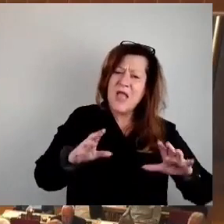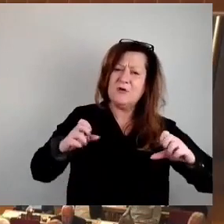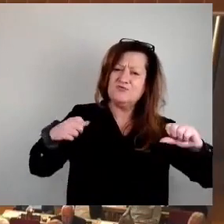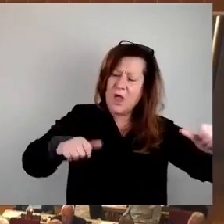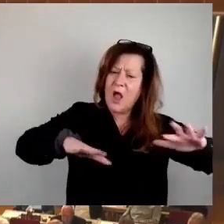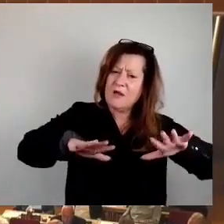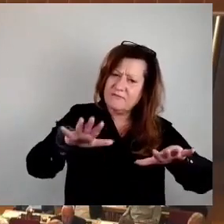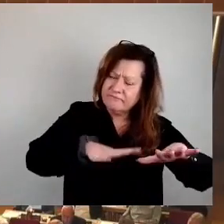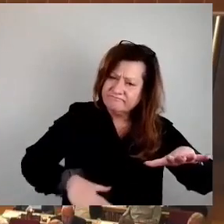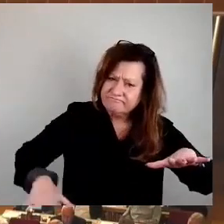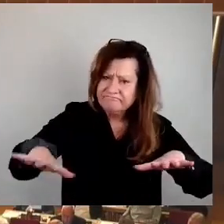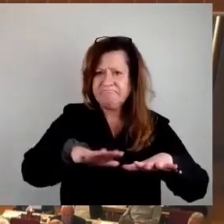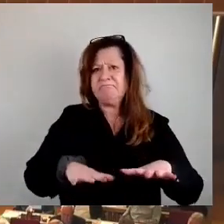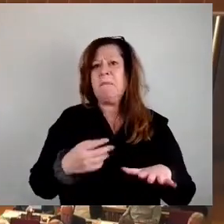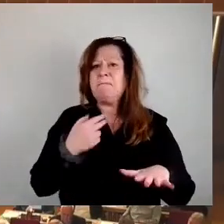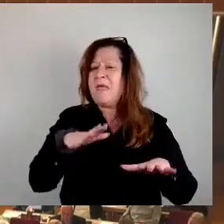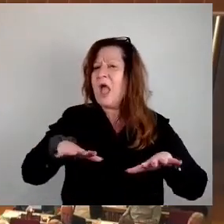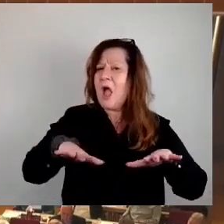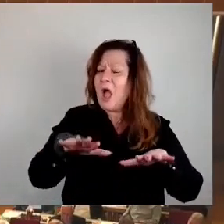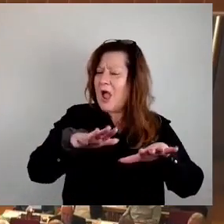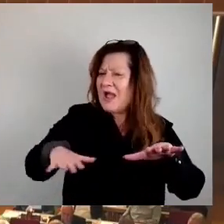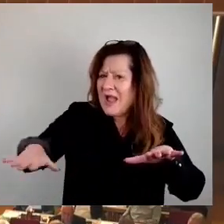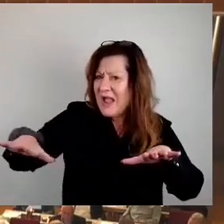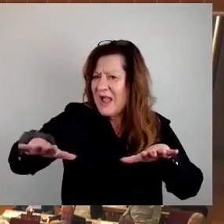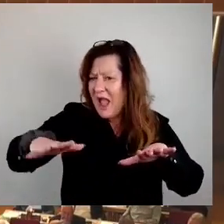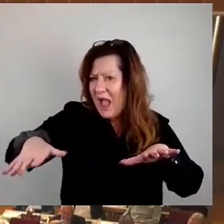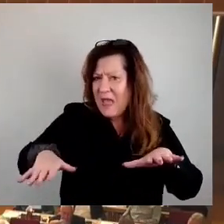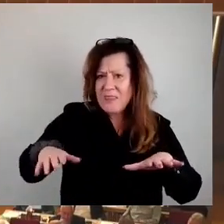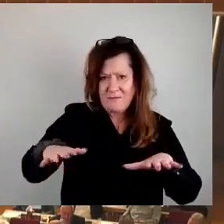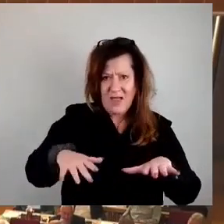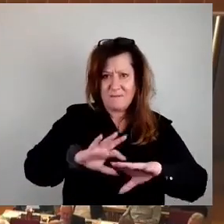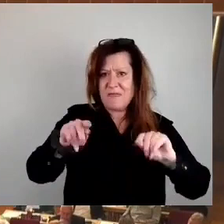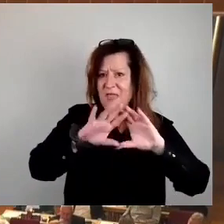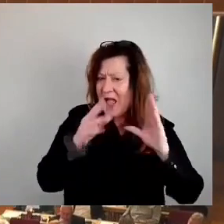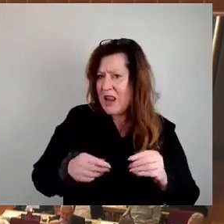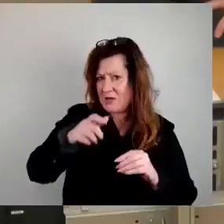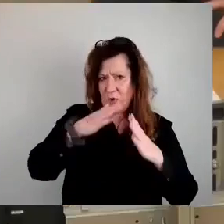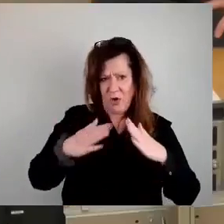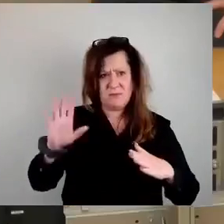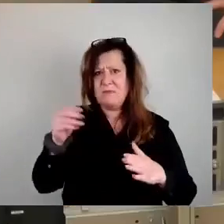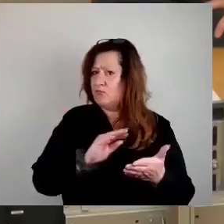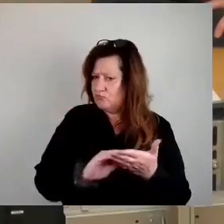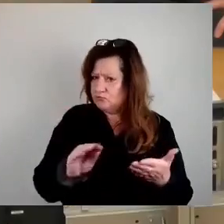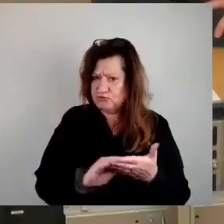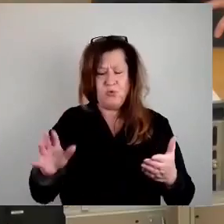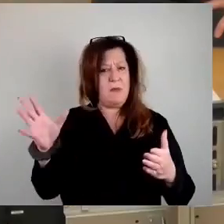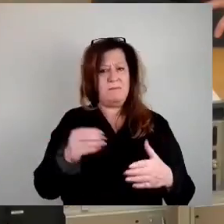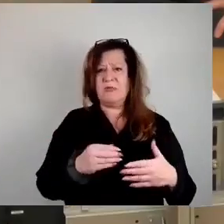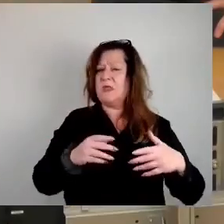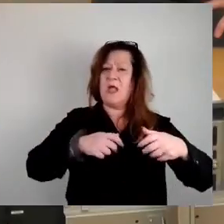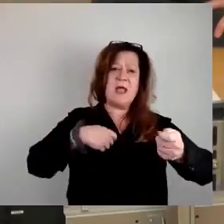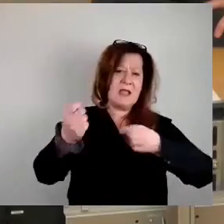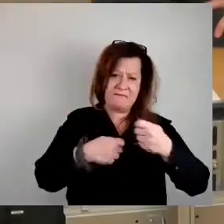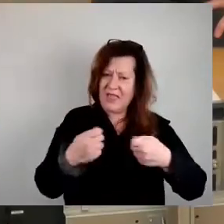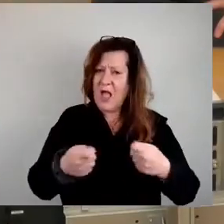viel stärker in die Randbereiche und muss mit allen Häusern, mit Privatleuten, mit Schulen, mit Gewerbe, mit was weiß